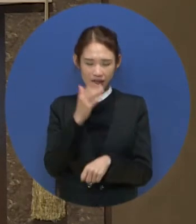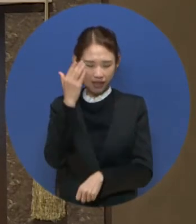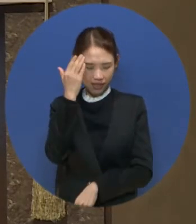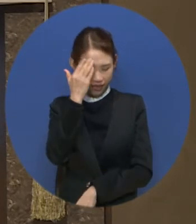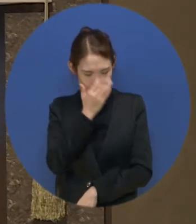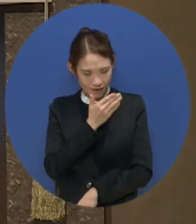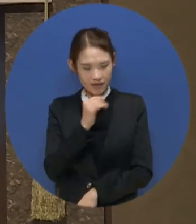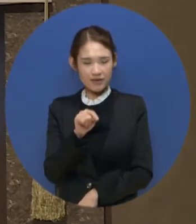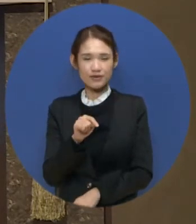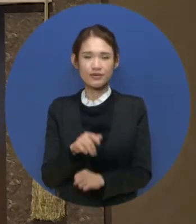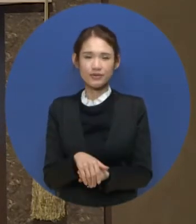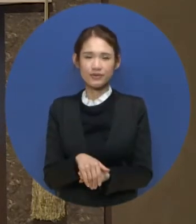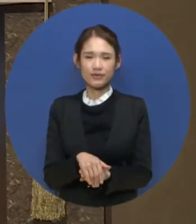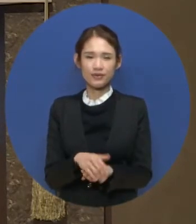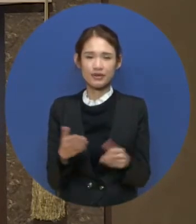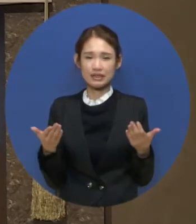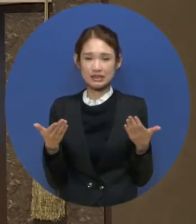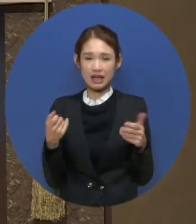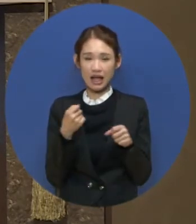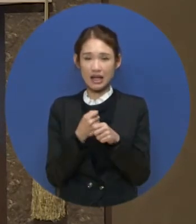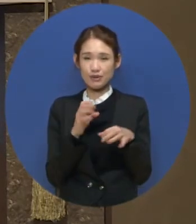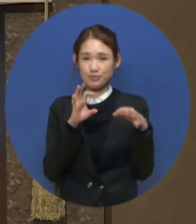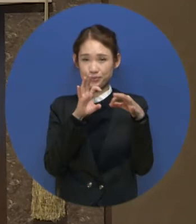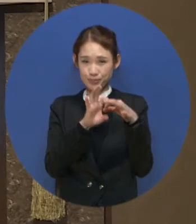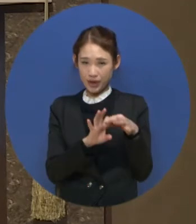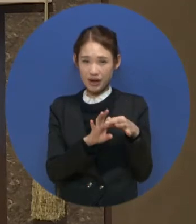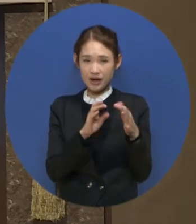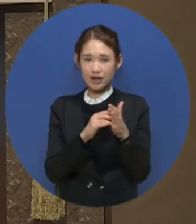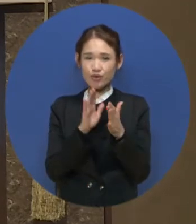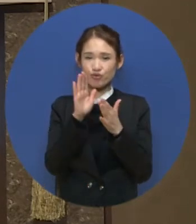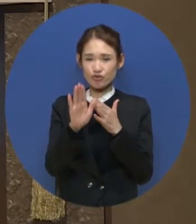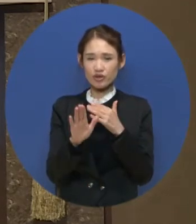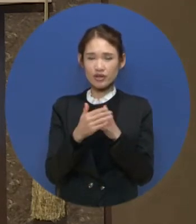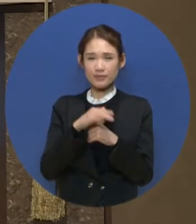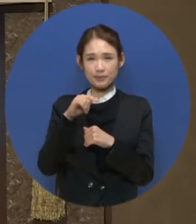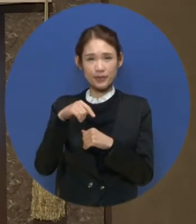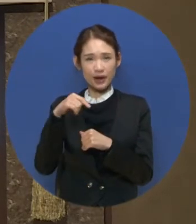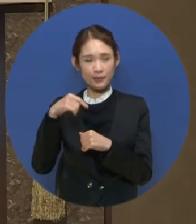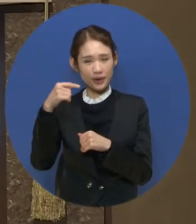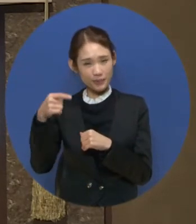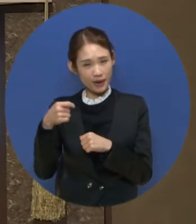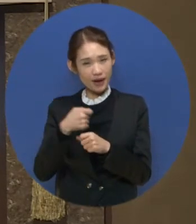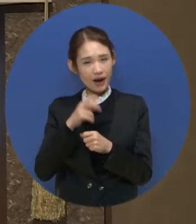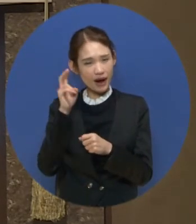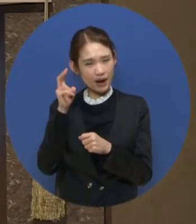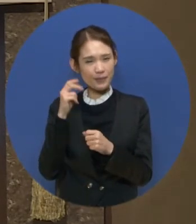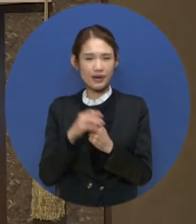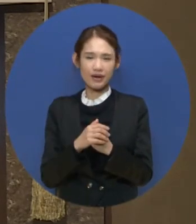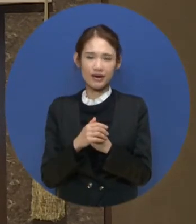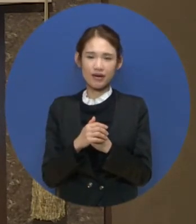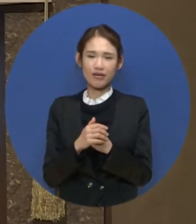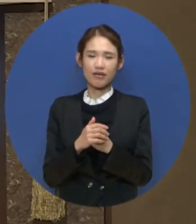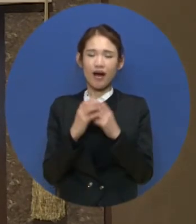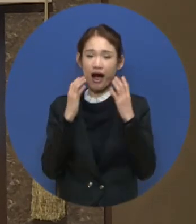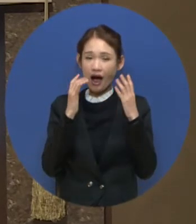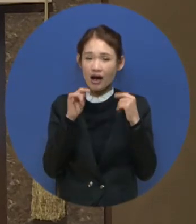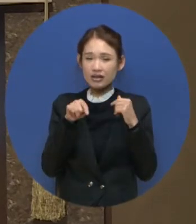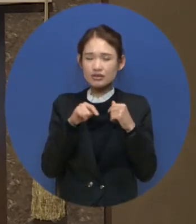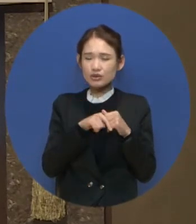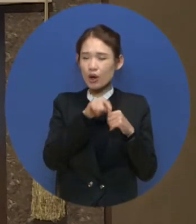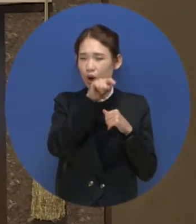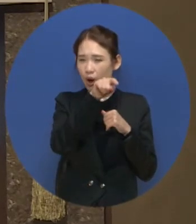깔끔하고 어떤 일을 하나 매듭을 짓고 그 다음을 이렇게 하셔야 되는 상황이신가 봐요. 네. 그런데 이제 아이가